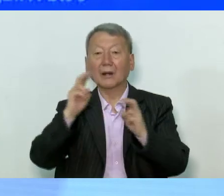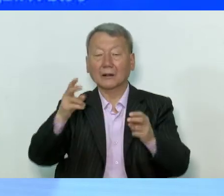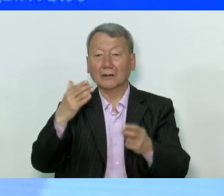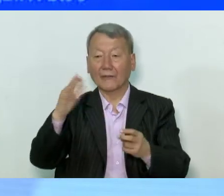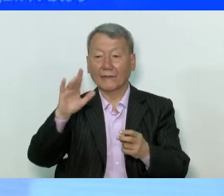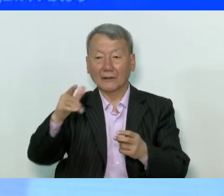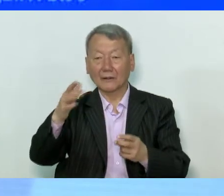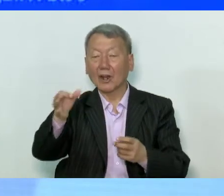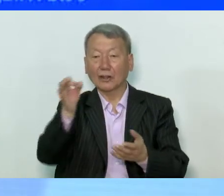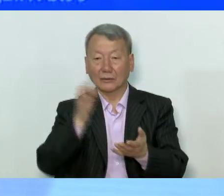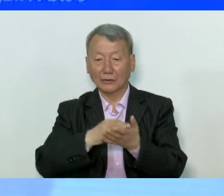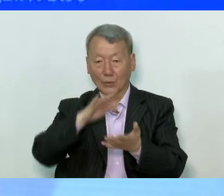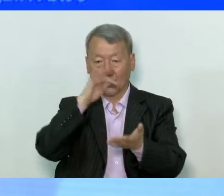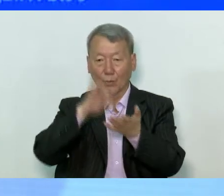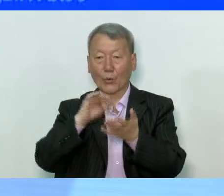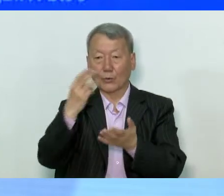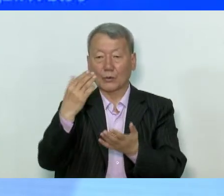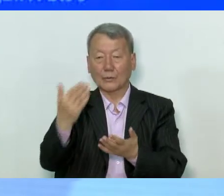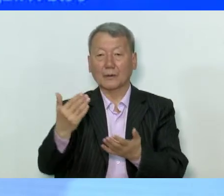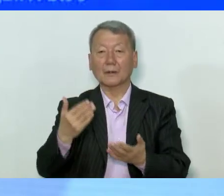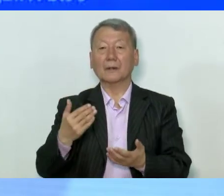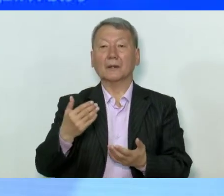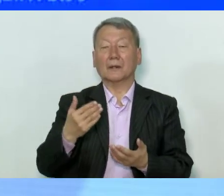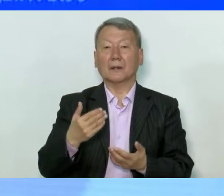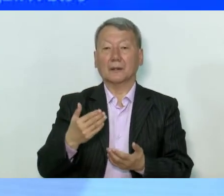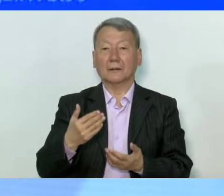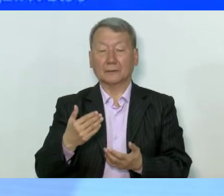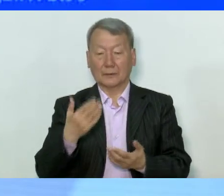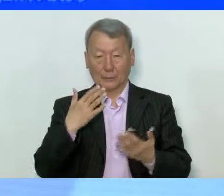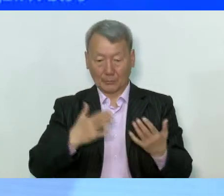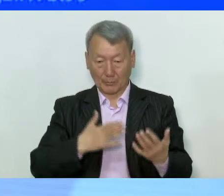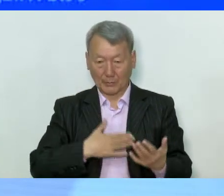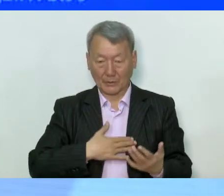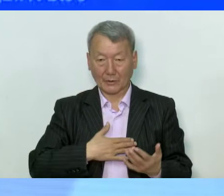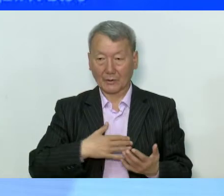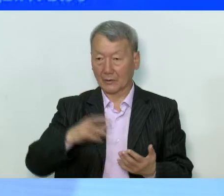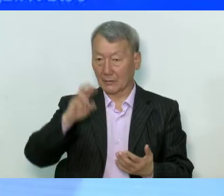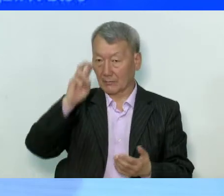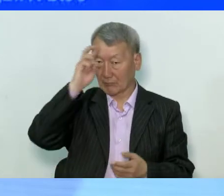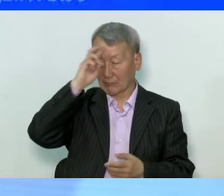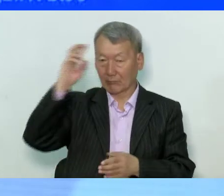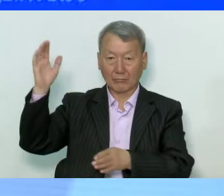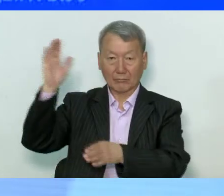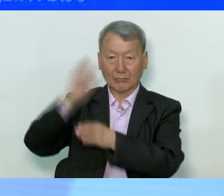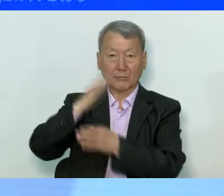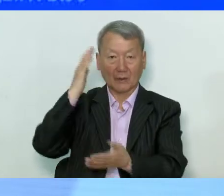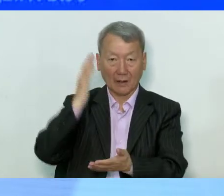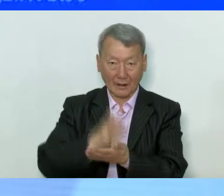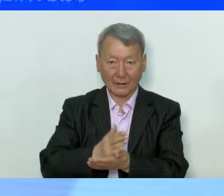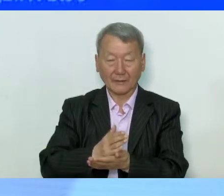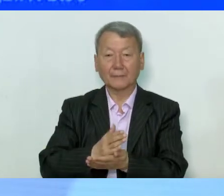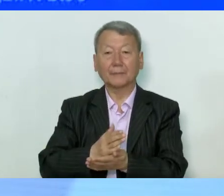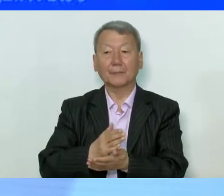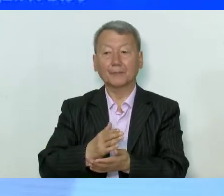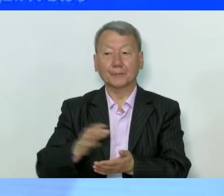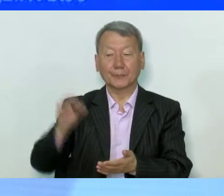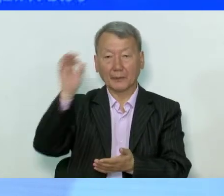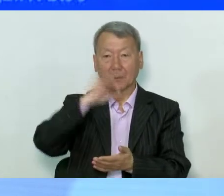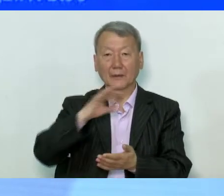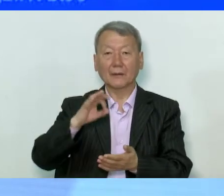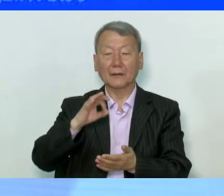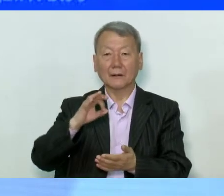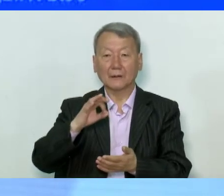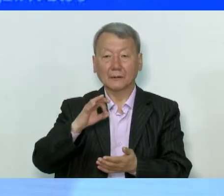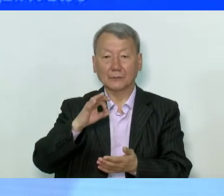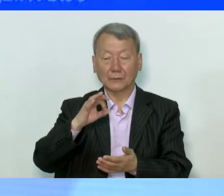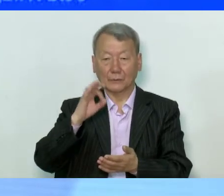жатат? Бизде атайын өкмөттүн топтому чыккан, ушул илдет